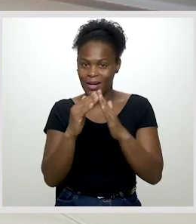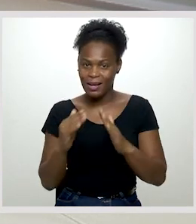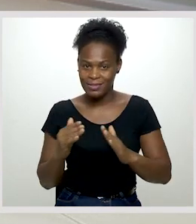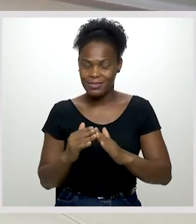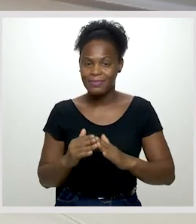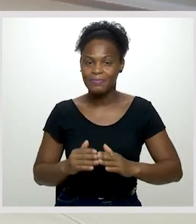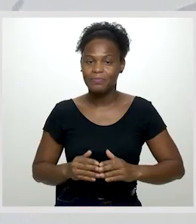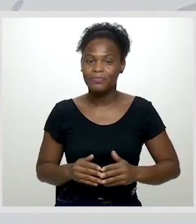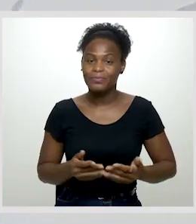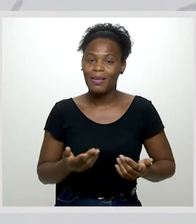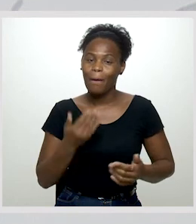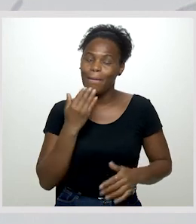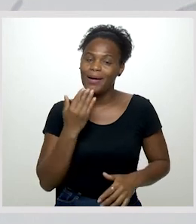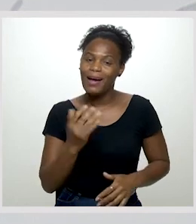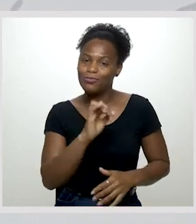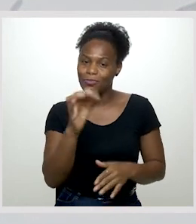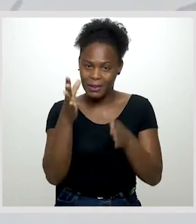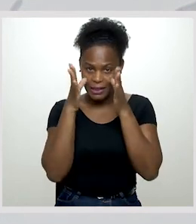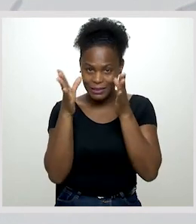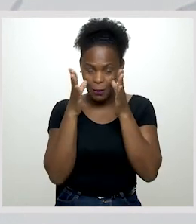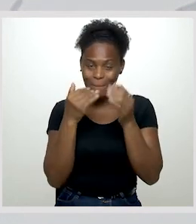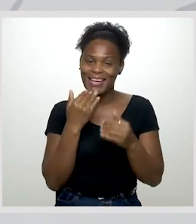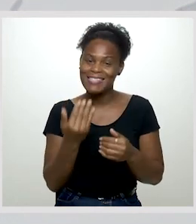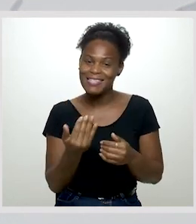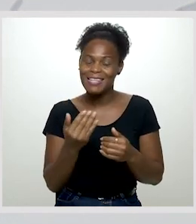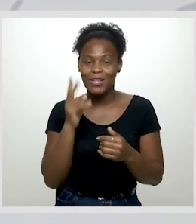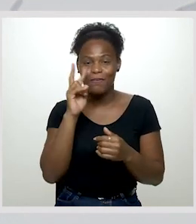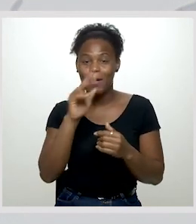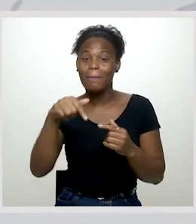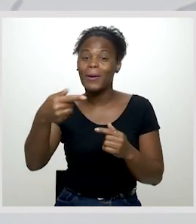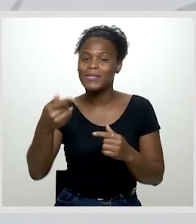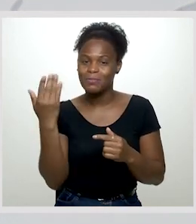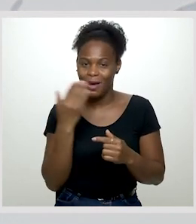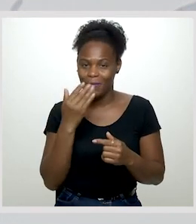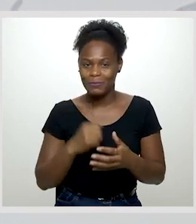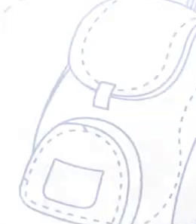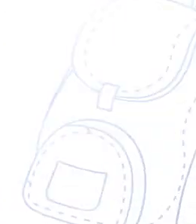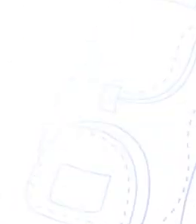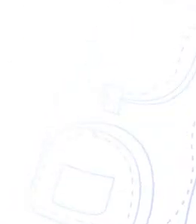em Casa. Merci de votre attention et on se voit à la prochaine.